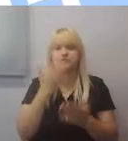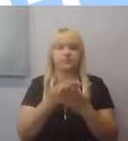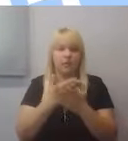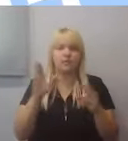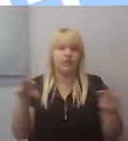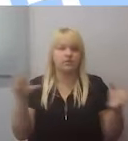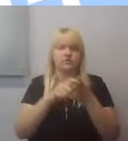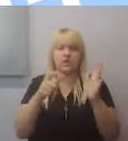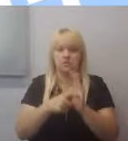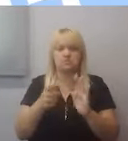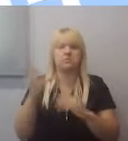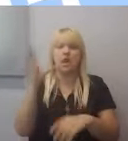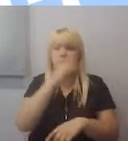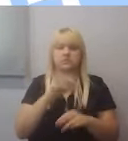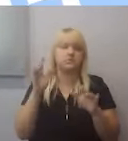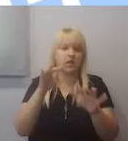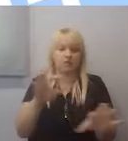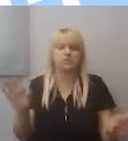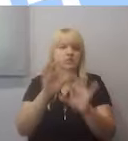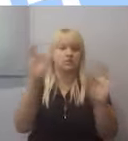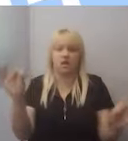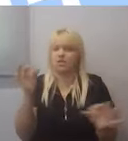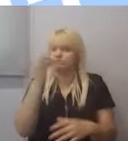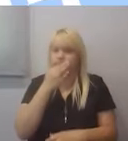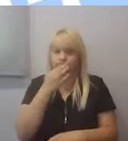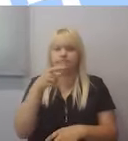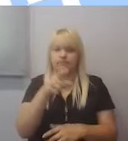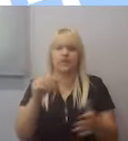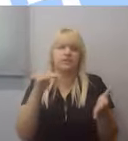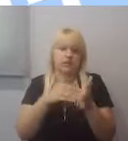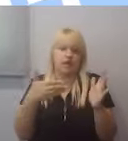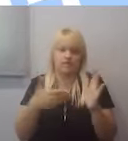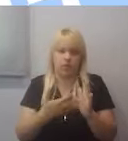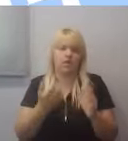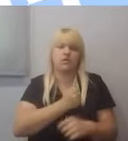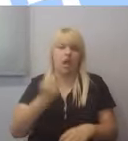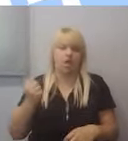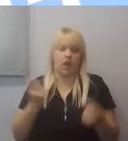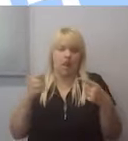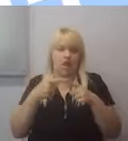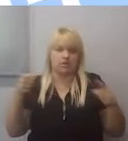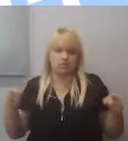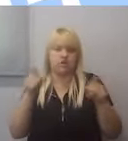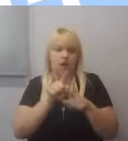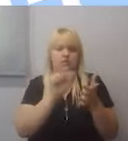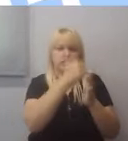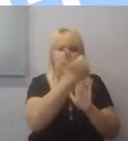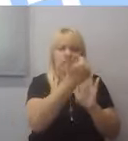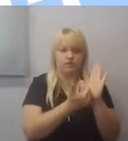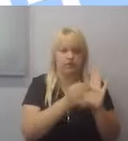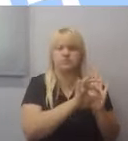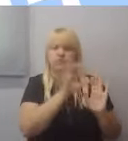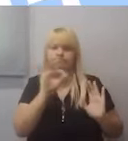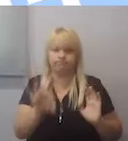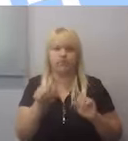tad iestaist tas faktiskais faktiskā situācija karalaiks ja kas mums arī iziet no satversmes kas principā aktivizē tos pašus režīmus ja tad tāpēc